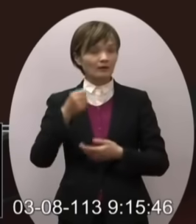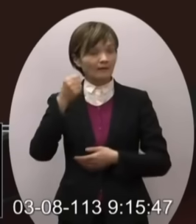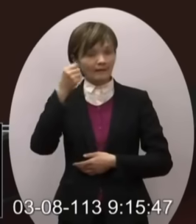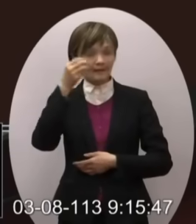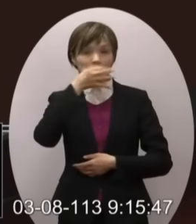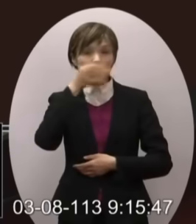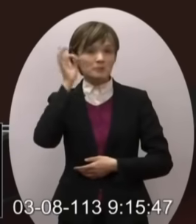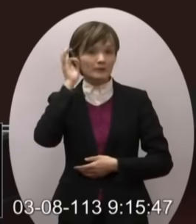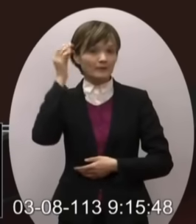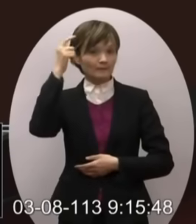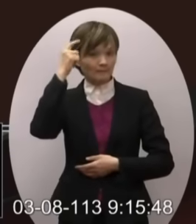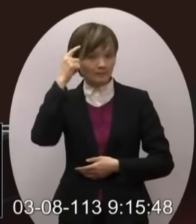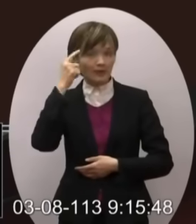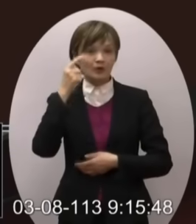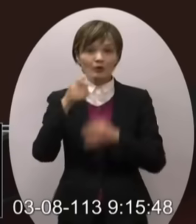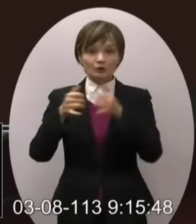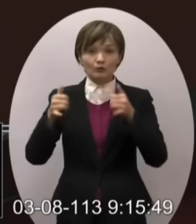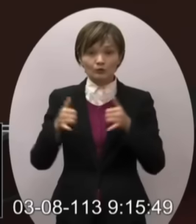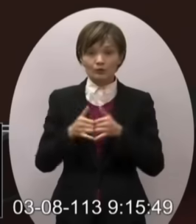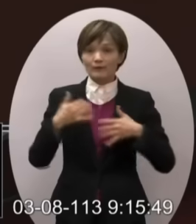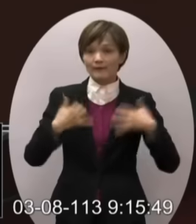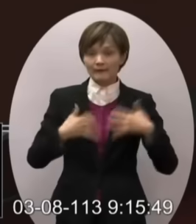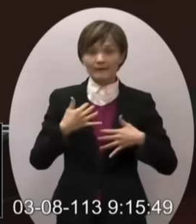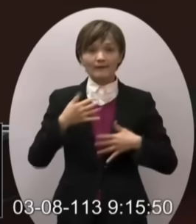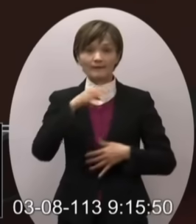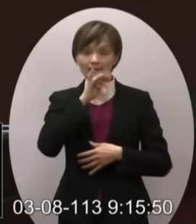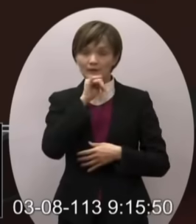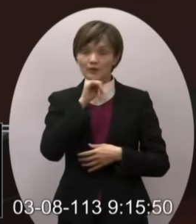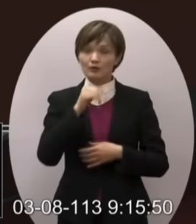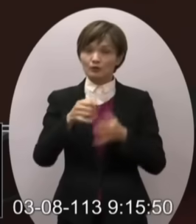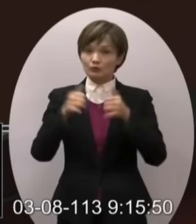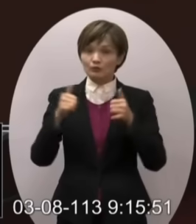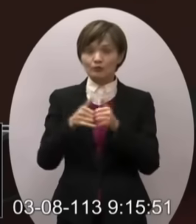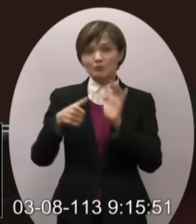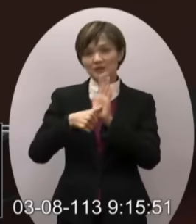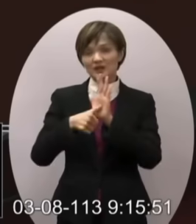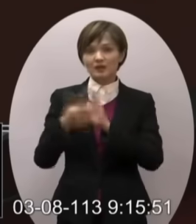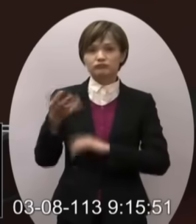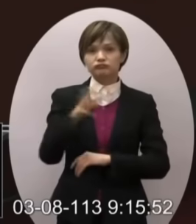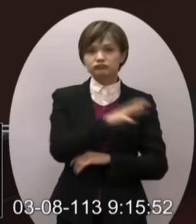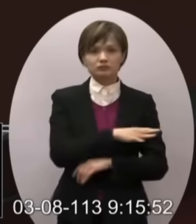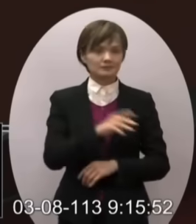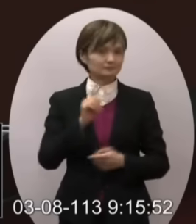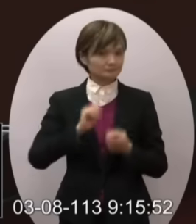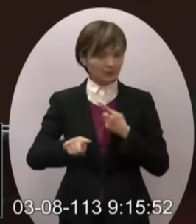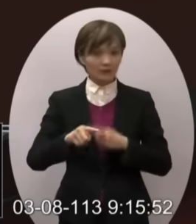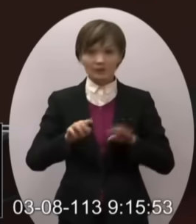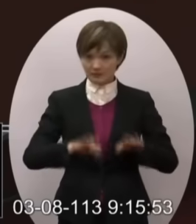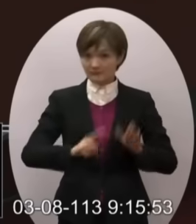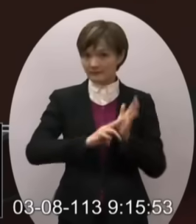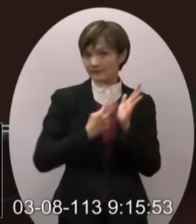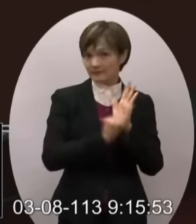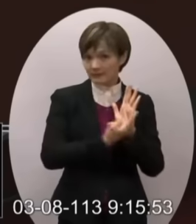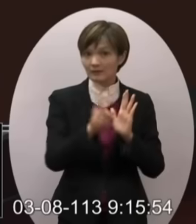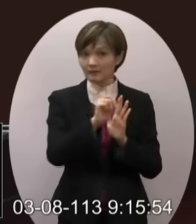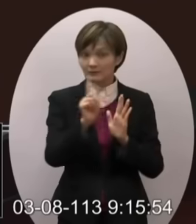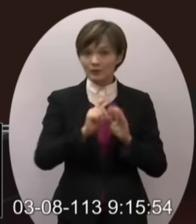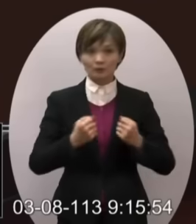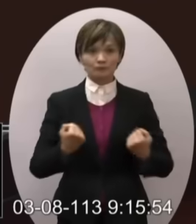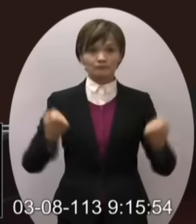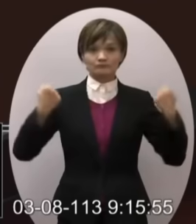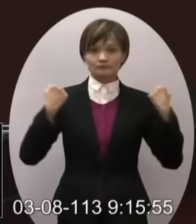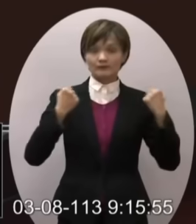约，应该给他们一个新的身份，叫做壮世代。否则错误的人设导致错误的生涯规